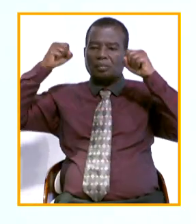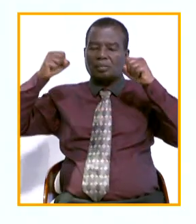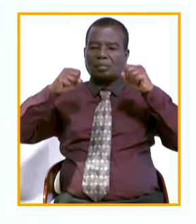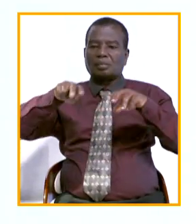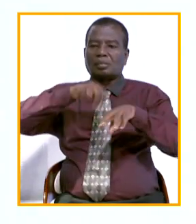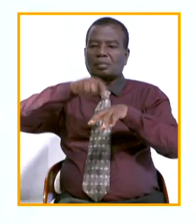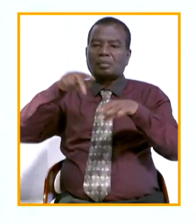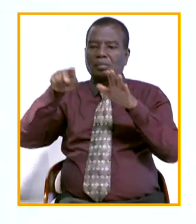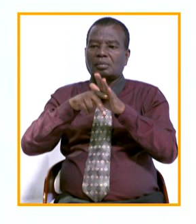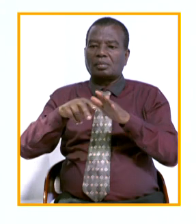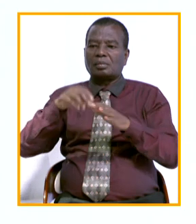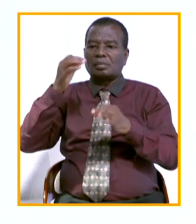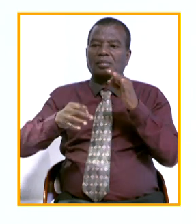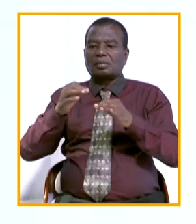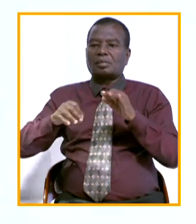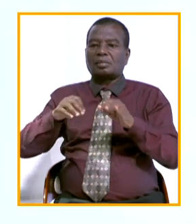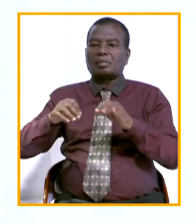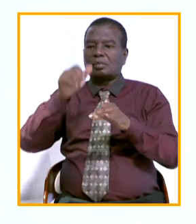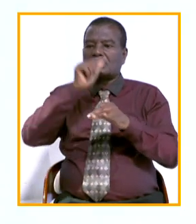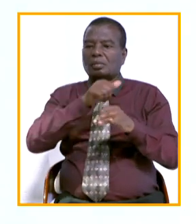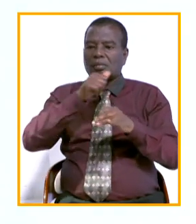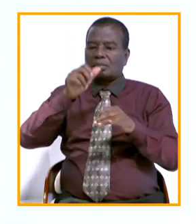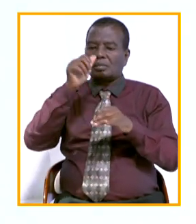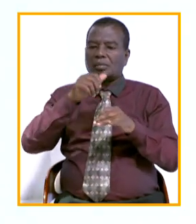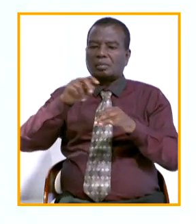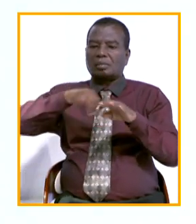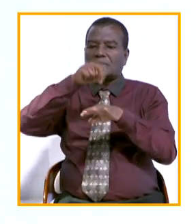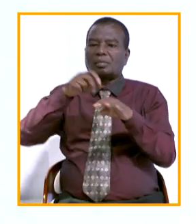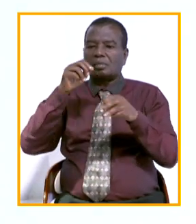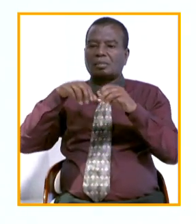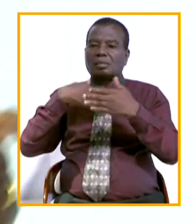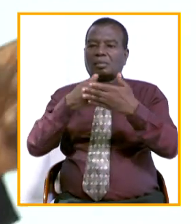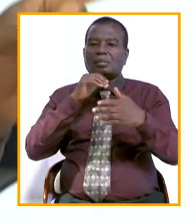secteur privé national n'arrive pas à résoudre nos